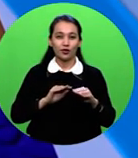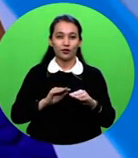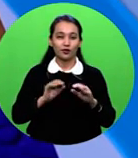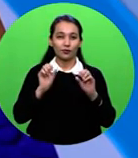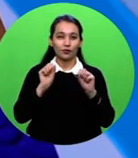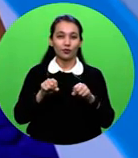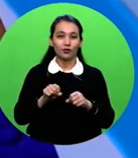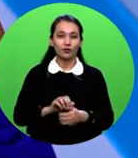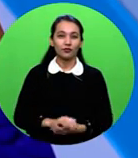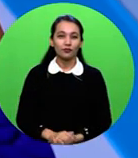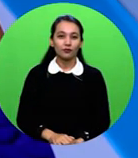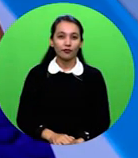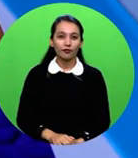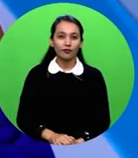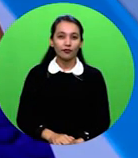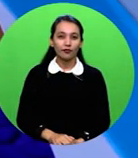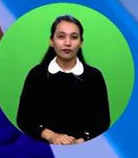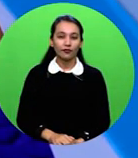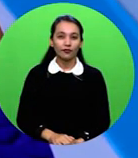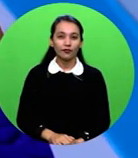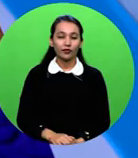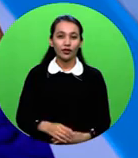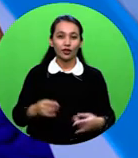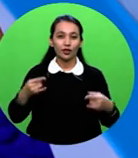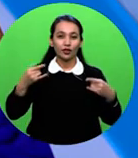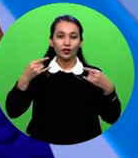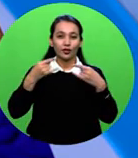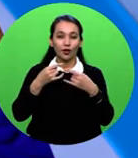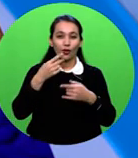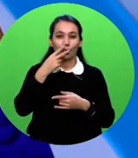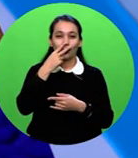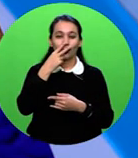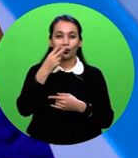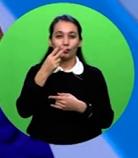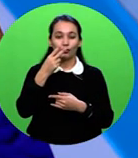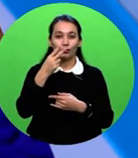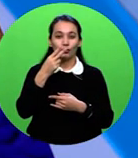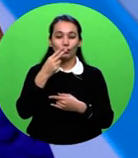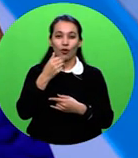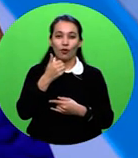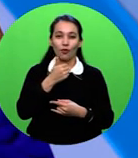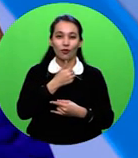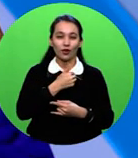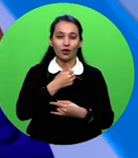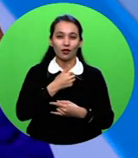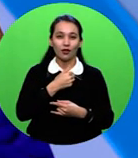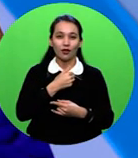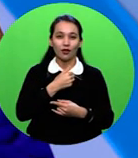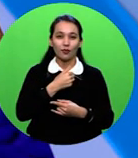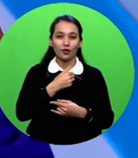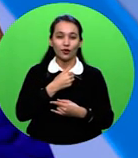fantaziyangizga havola. Aynan ekranda ko'rib turganingizdek, uni